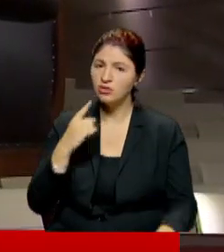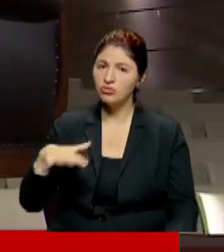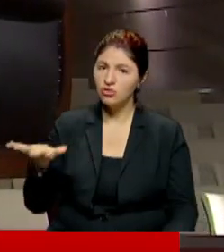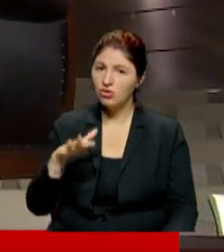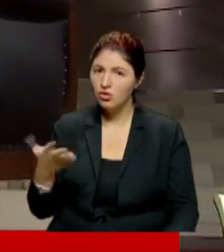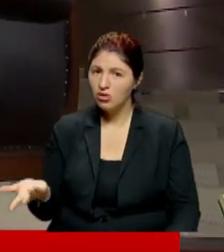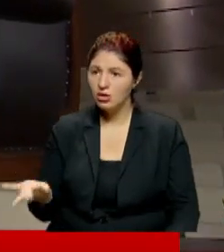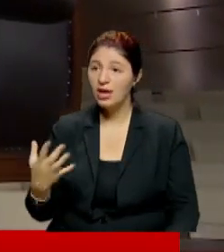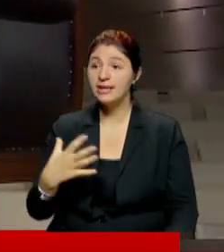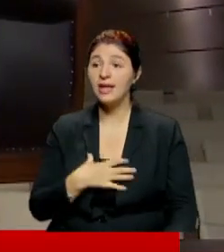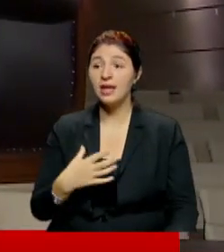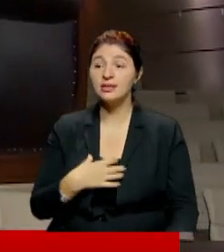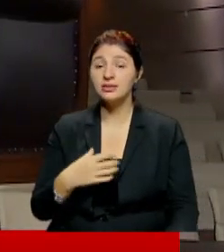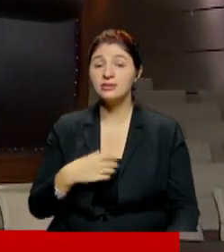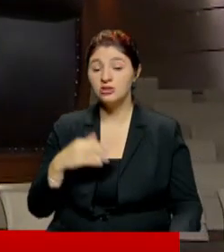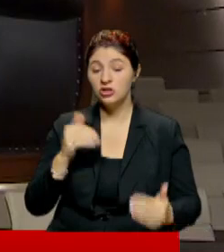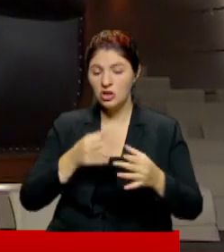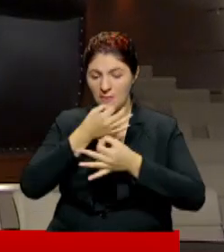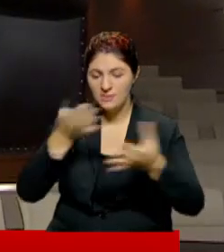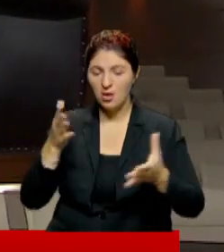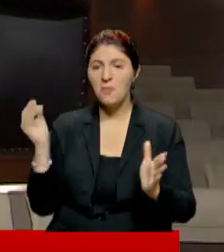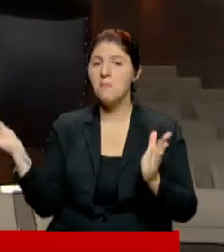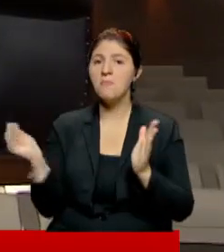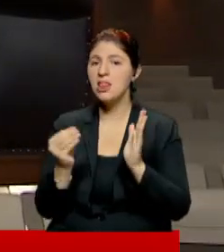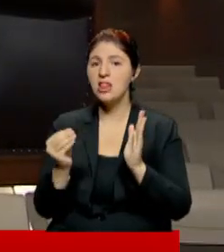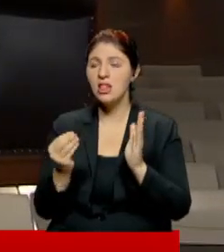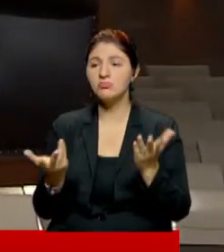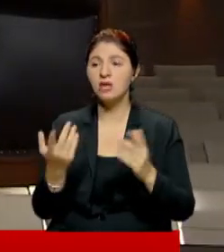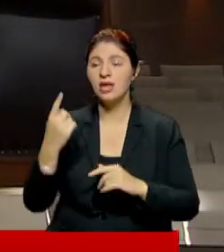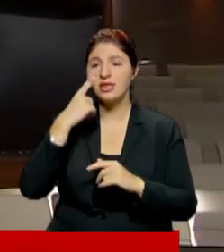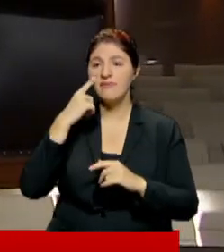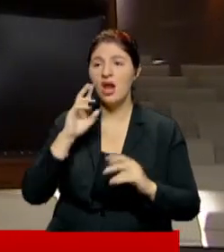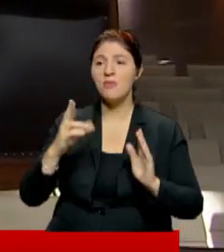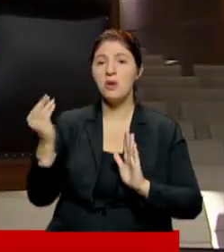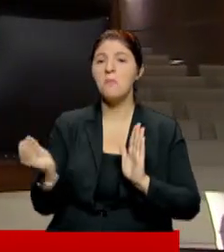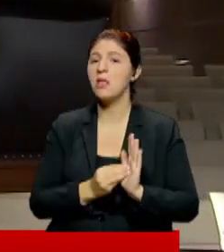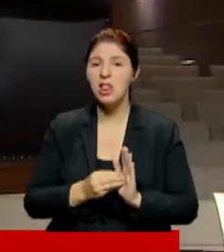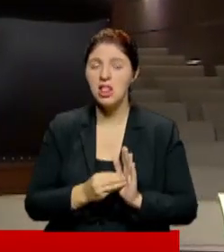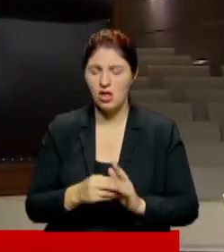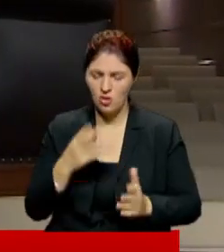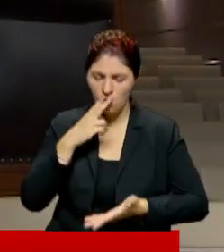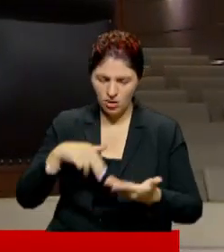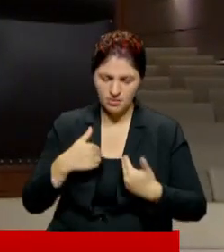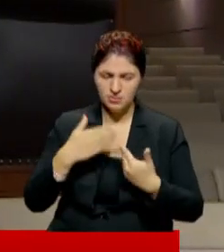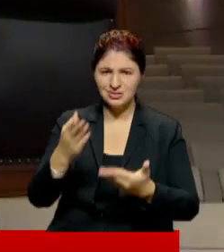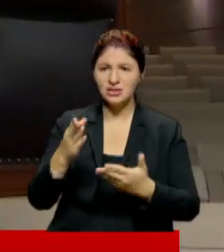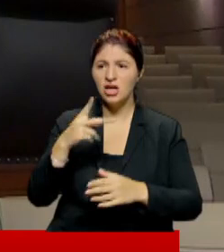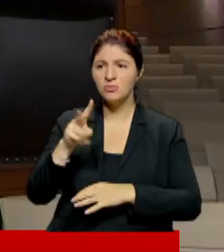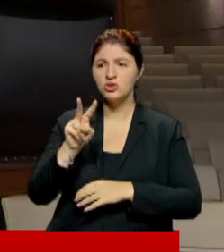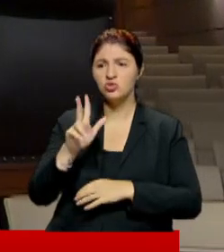Bunlar kendi seçim bildirgelerinde koydular devletin raporlarına koydular okuyayım size